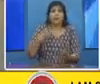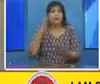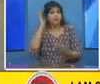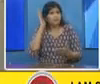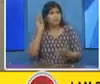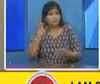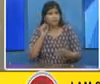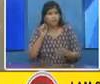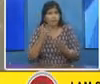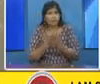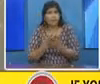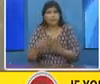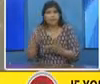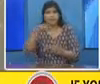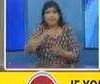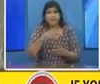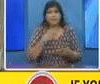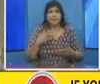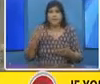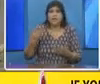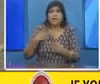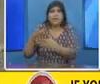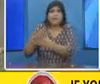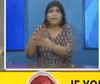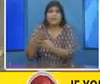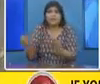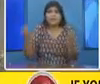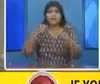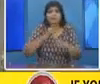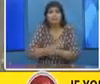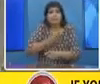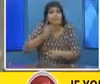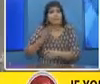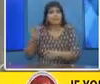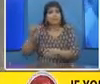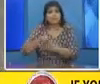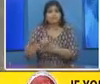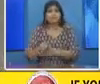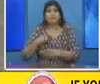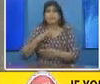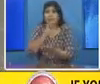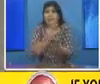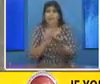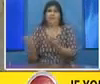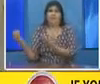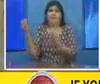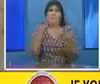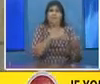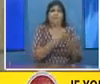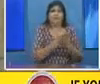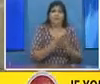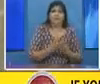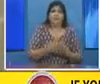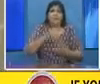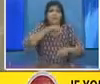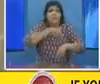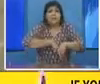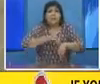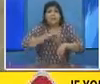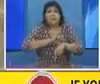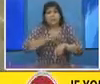बात आई है तो आप ऐसी प्रेरक घटना मुझे जरूर लिखिए। संकट के इस